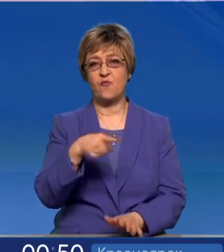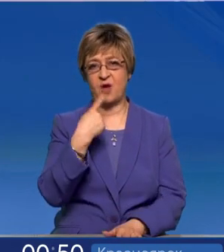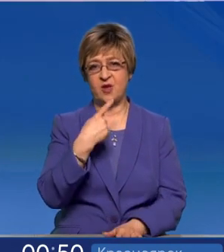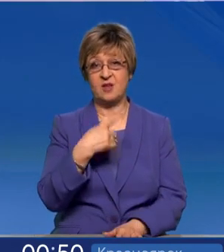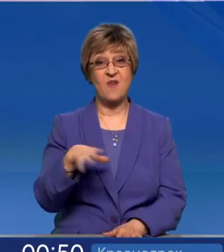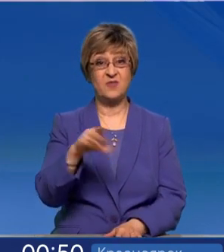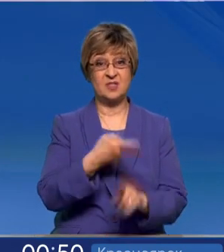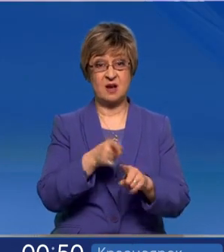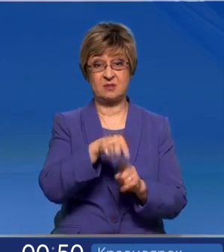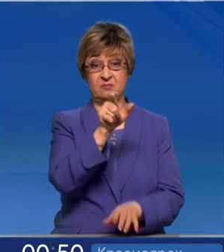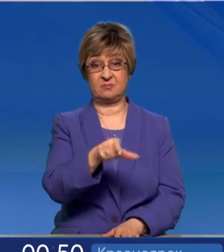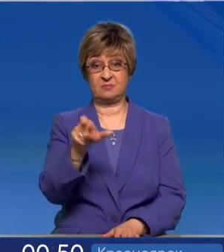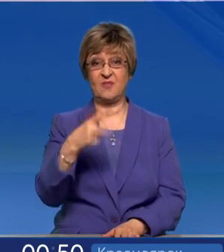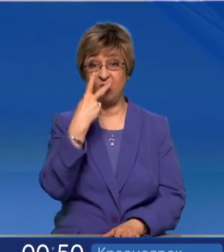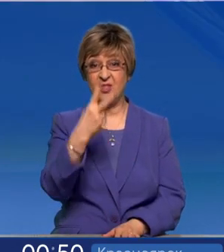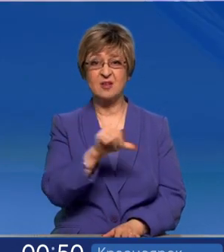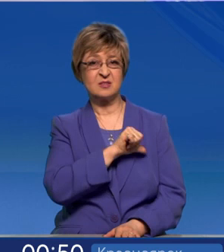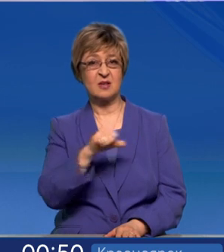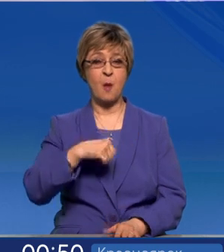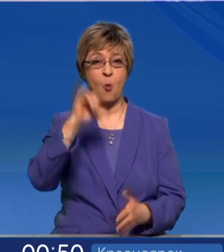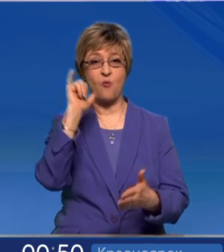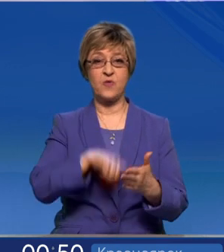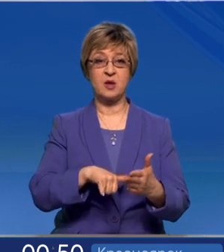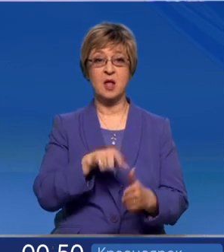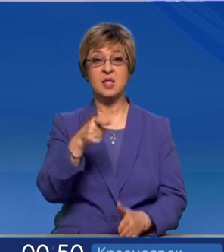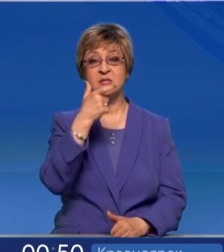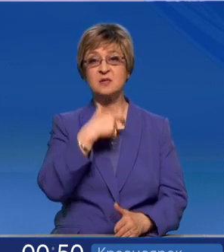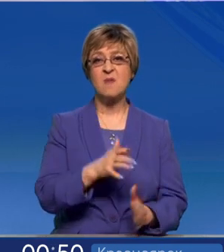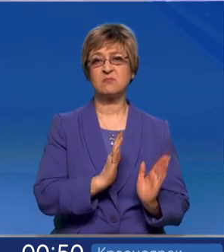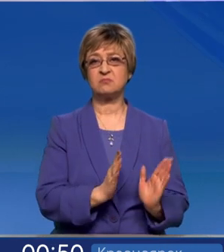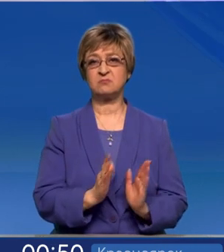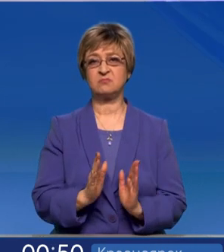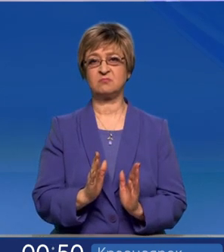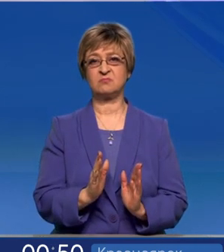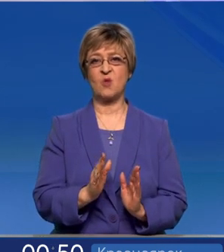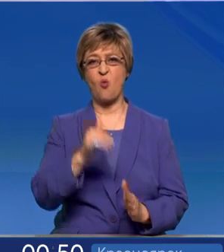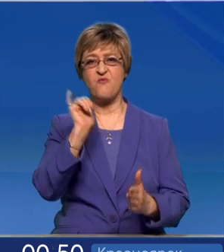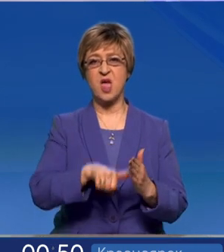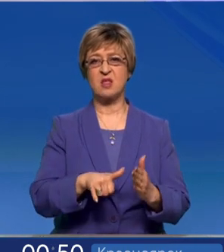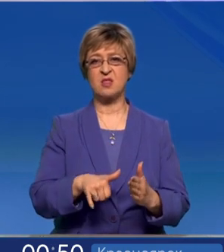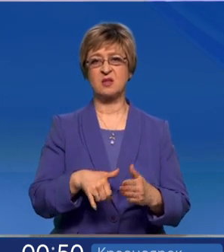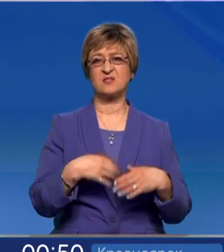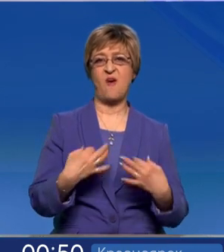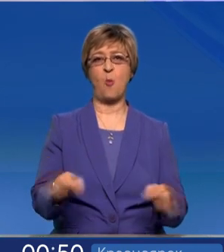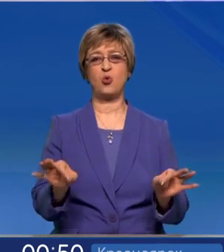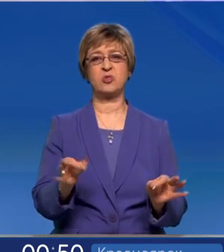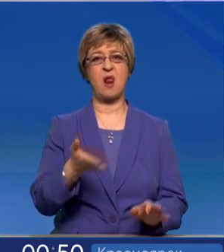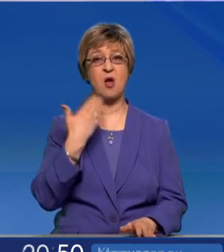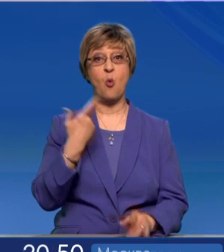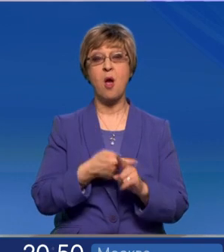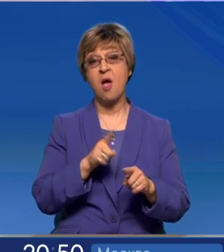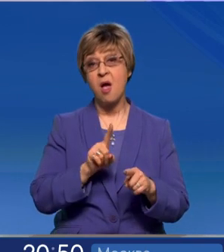этих персонажах видна самоуверенность. То есть они ведут себя уверенно, легко, расслабленно, и это